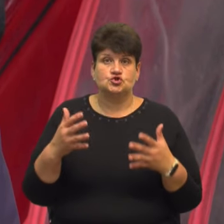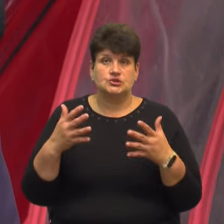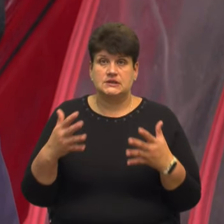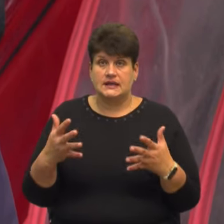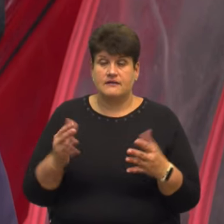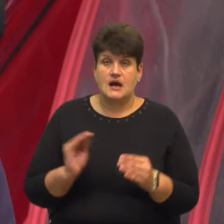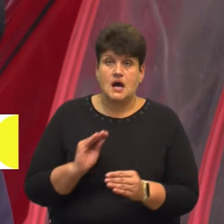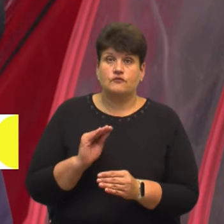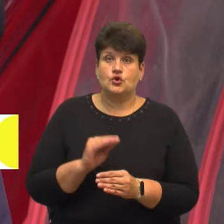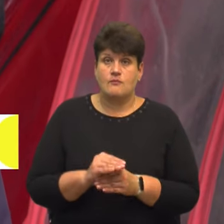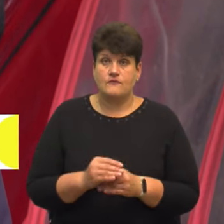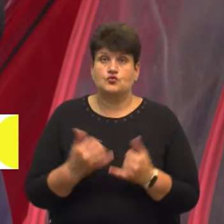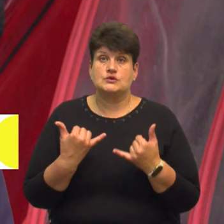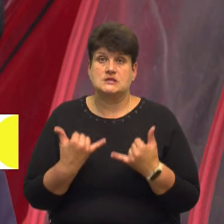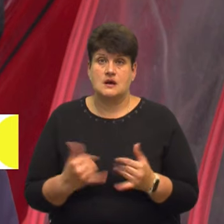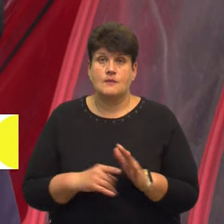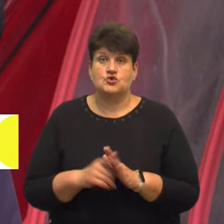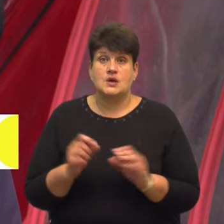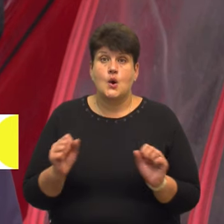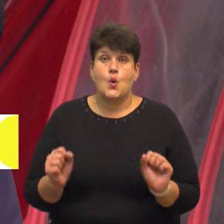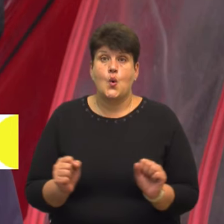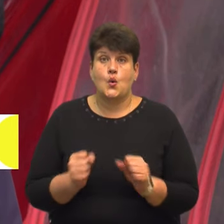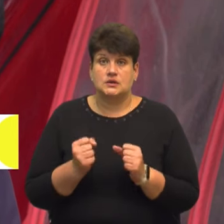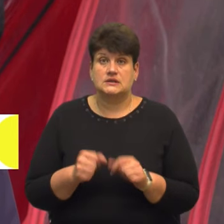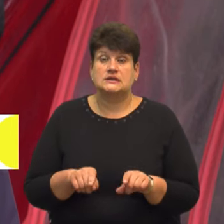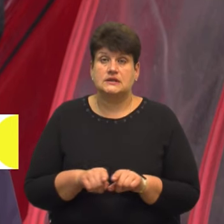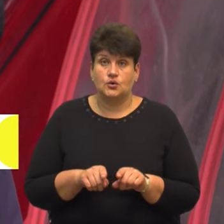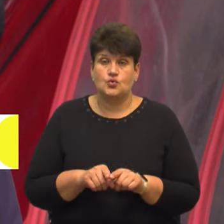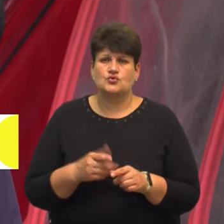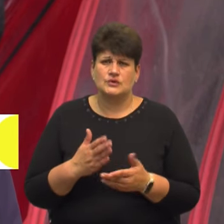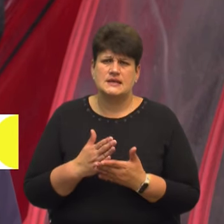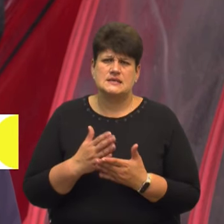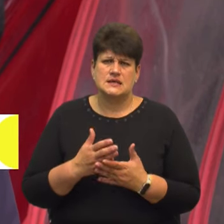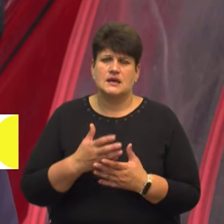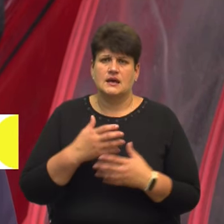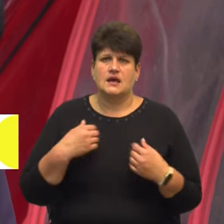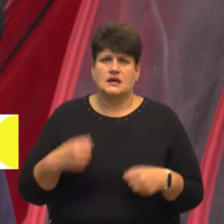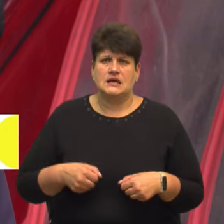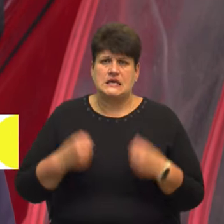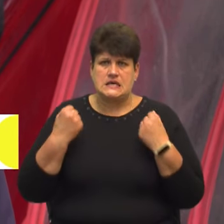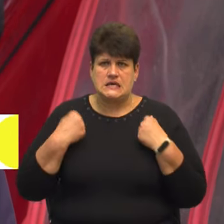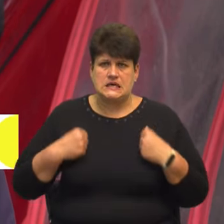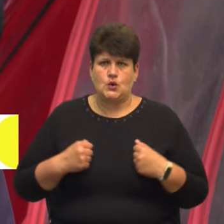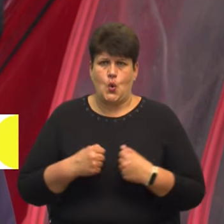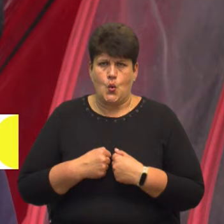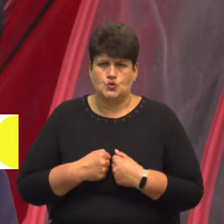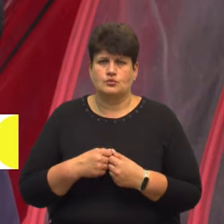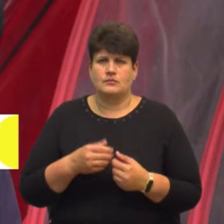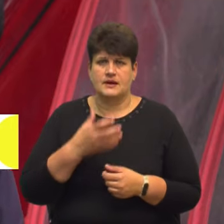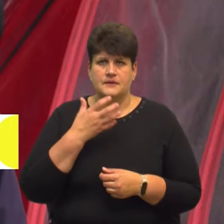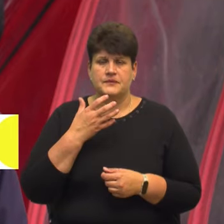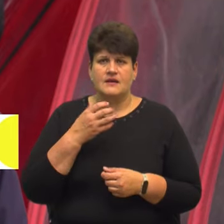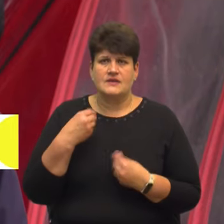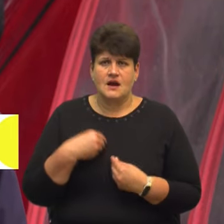добавку зараз починає холодати то також ну В нас є гідрокостюми ми їх вдягаємо нам тепліше звичайно але коли